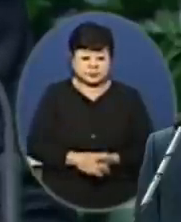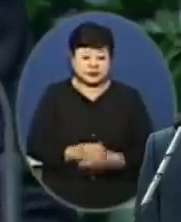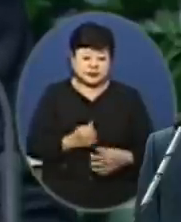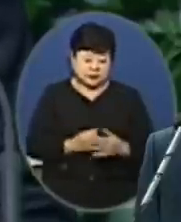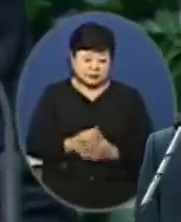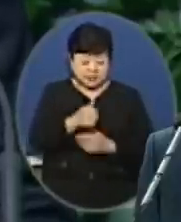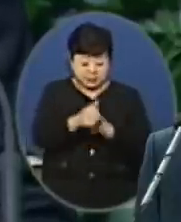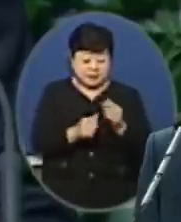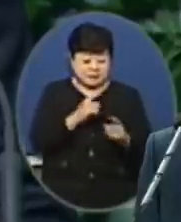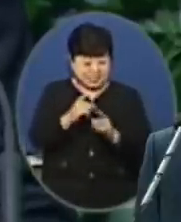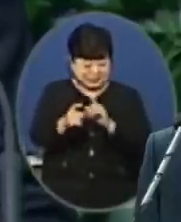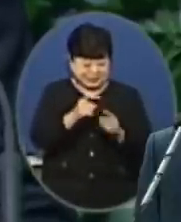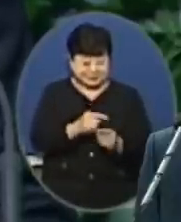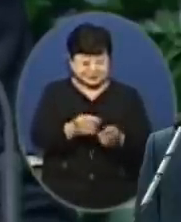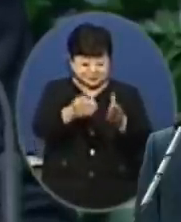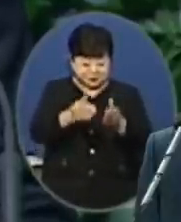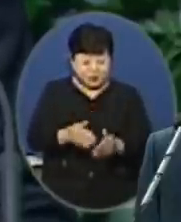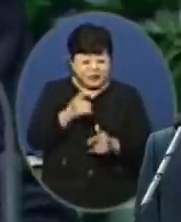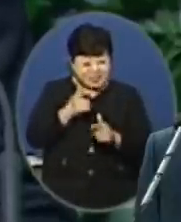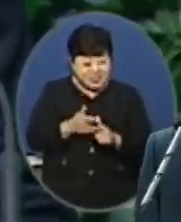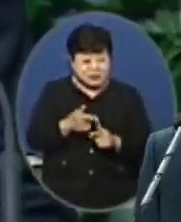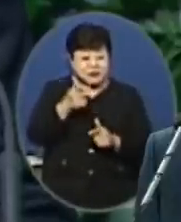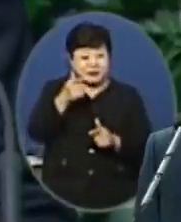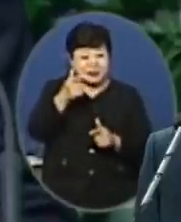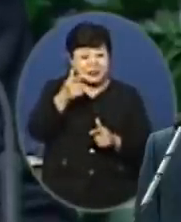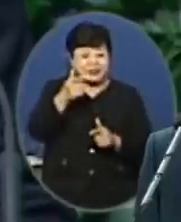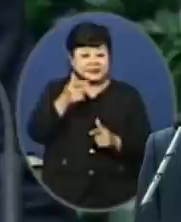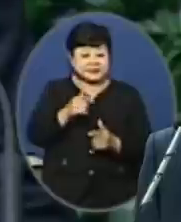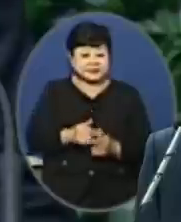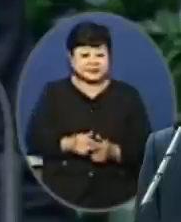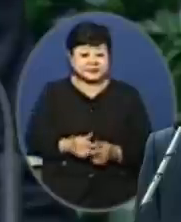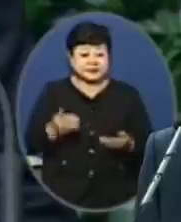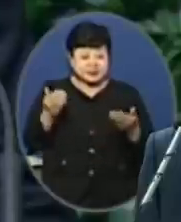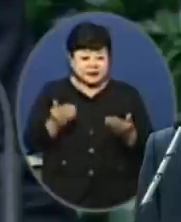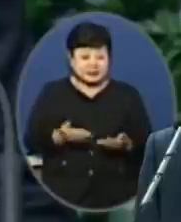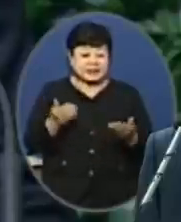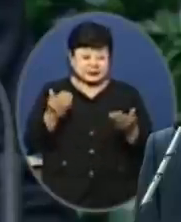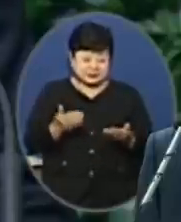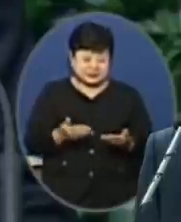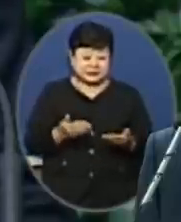그러므로 우리가 하나님 말씀을 통해서 예수님의 역사하는